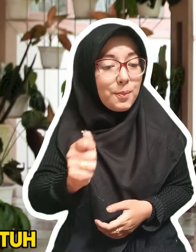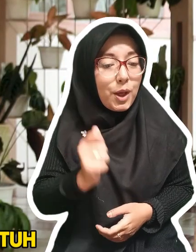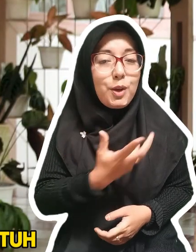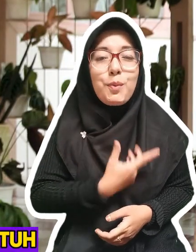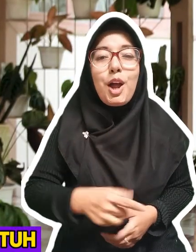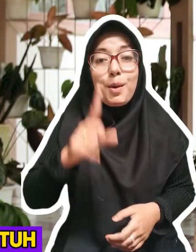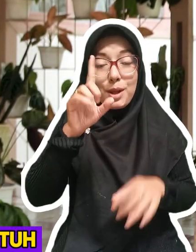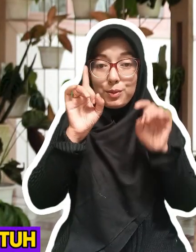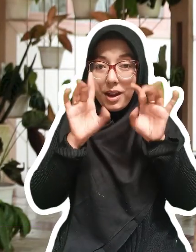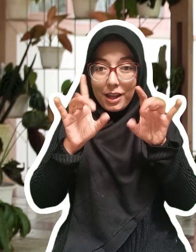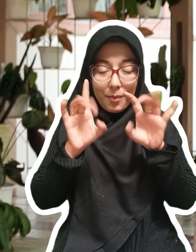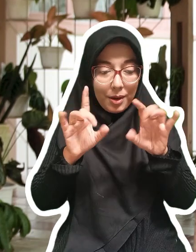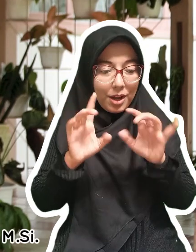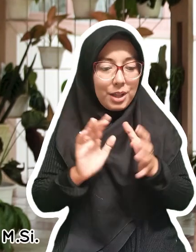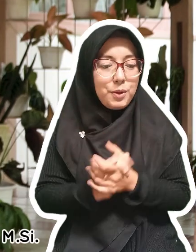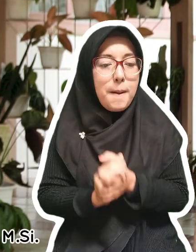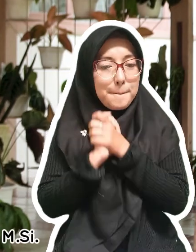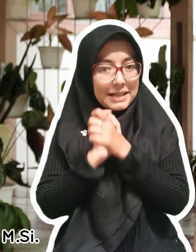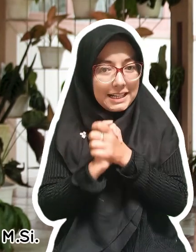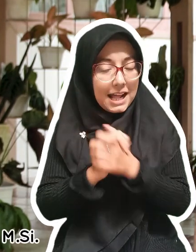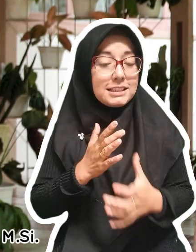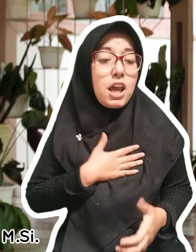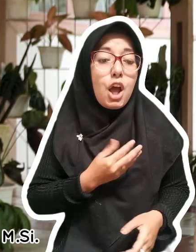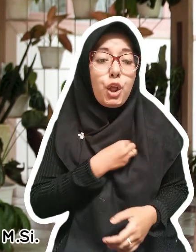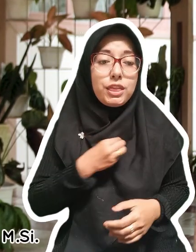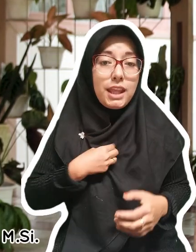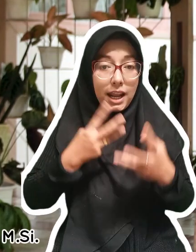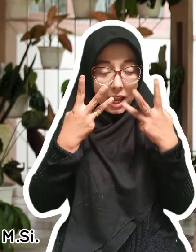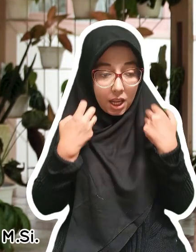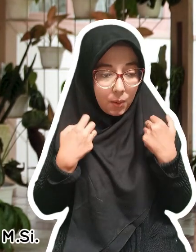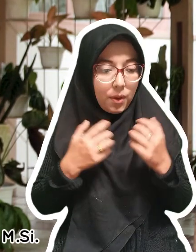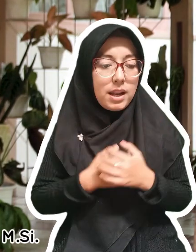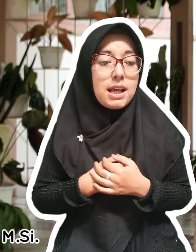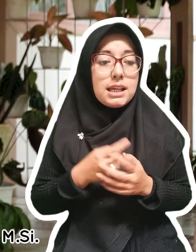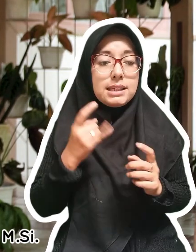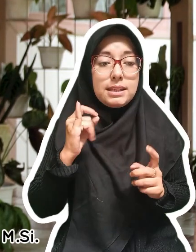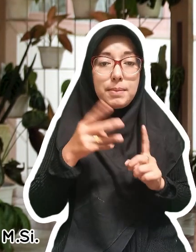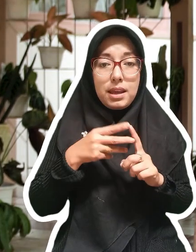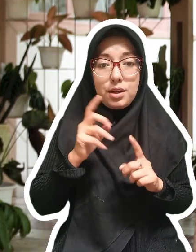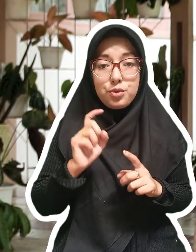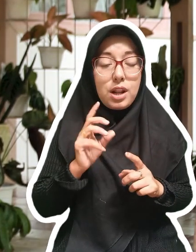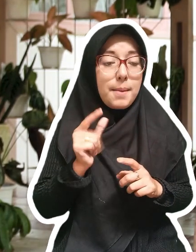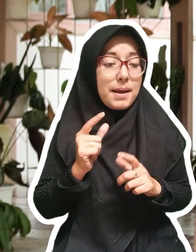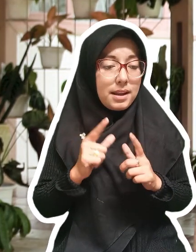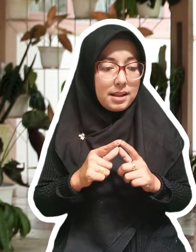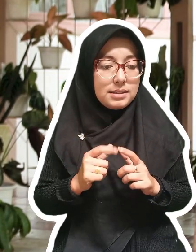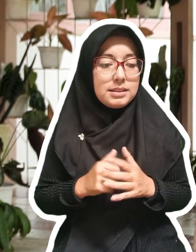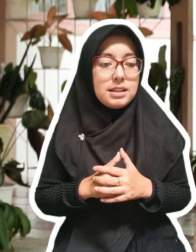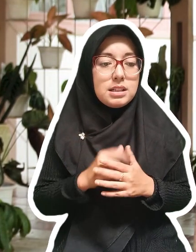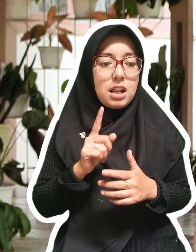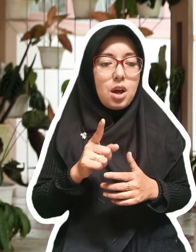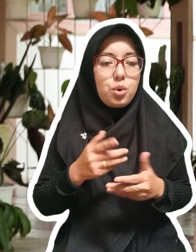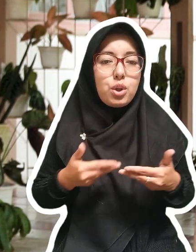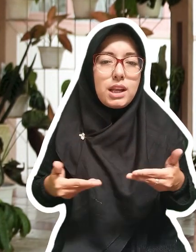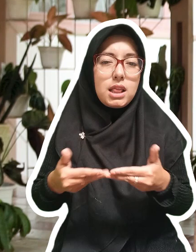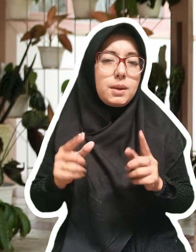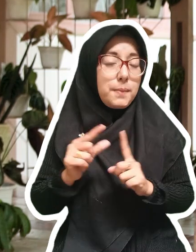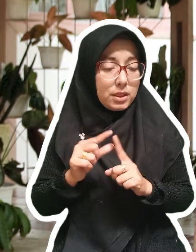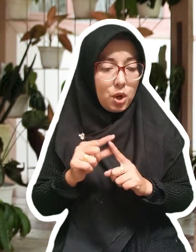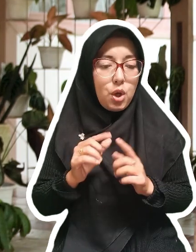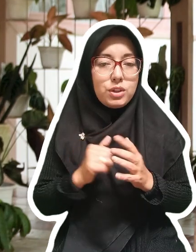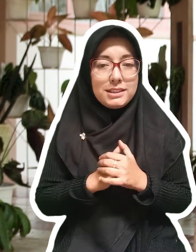Assalamualaikum warahmatullahi wabarakatuh. Perkenalkan, saya Dr. Hewan Ibnu Rahmadani MSI selaku Koordinator